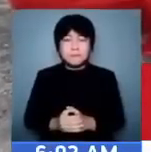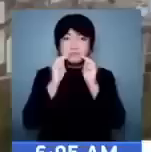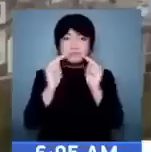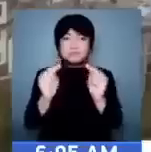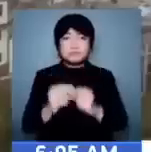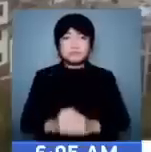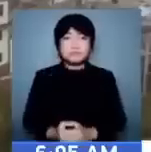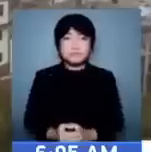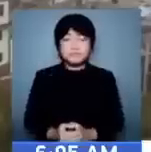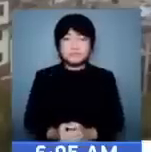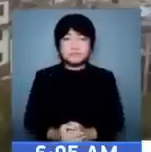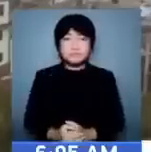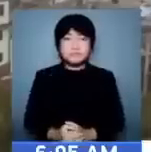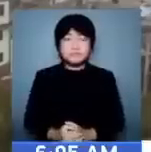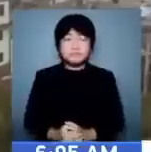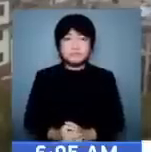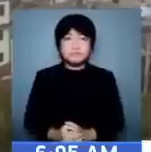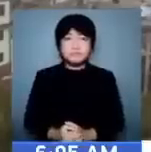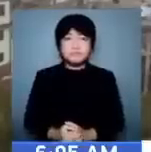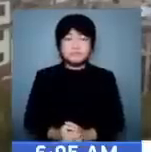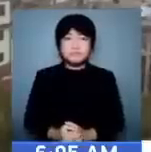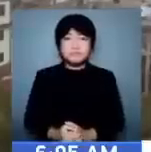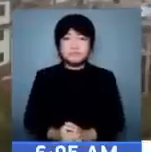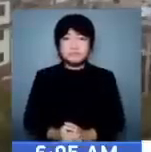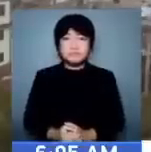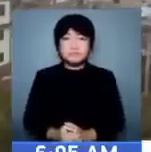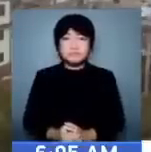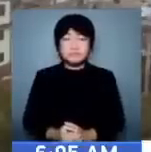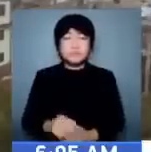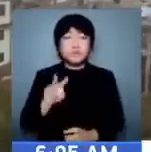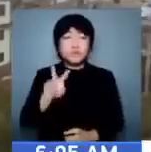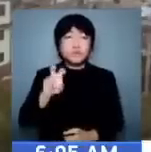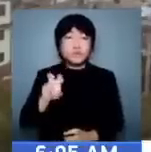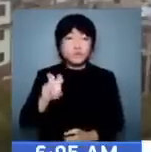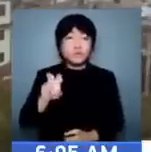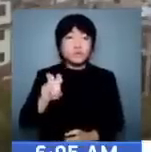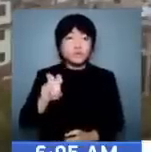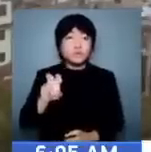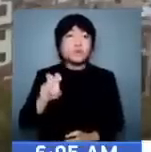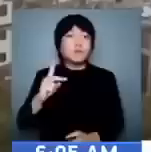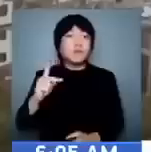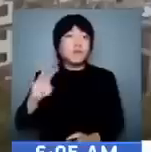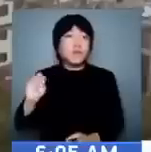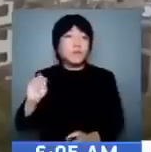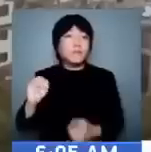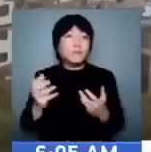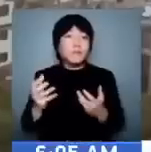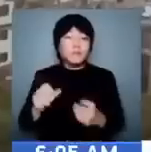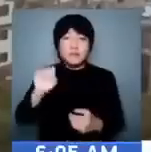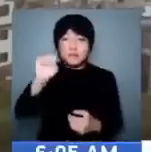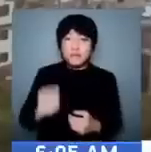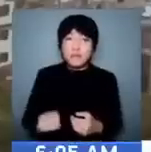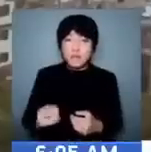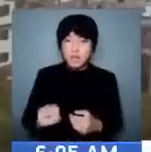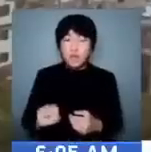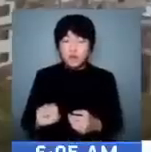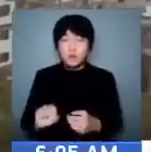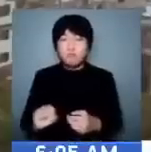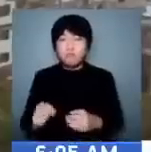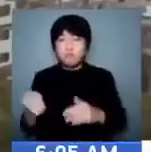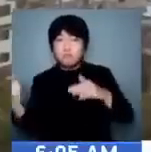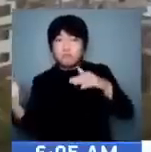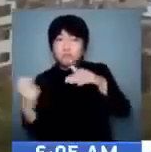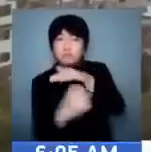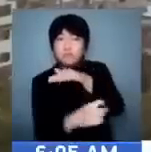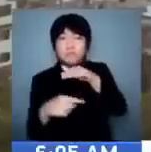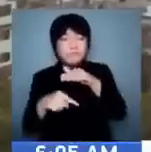tubig. 200 metro na ang nasimulan sa southbound lane ng tunnel ng Metro Manila Subway Project. Ang subway na ito mula